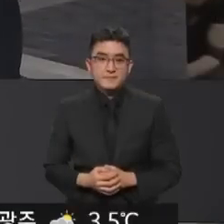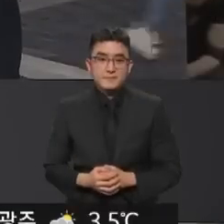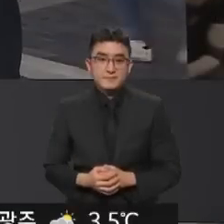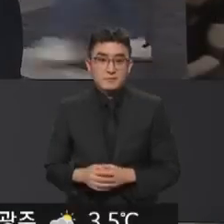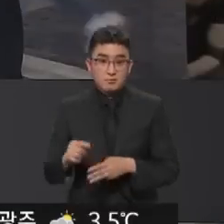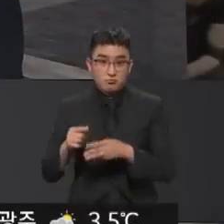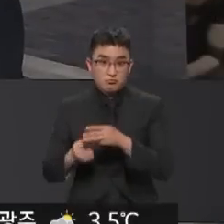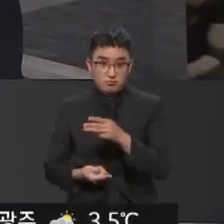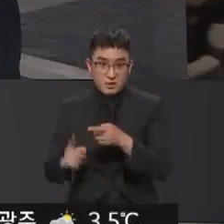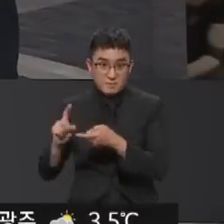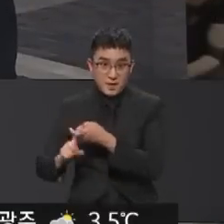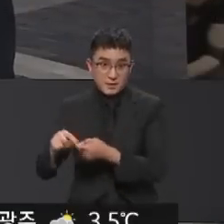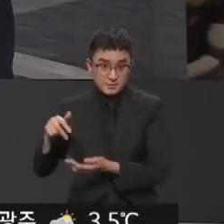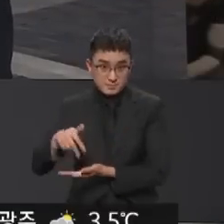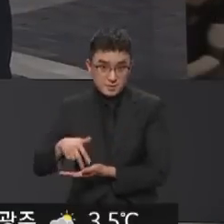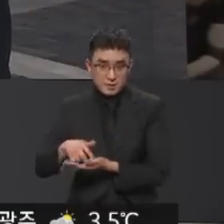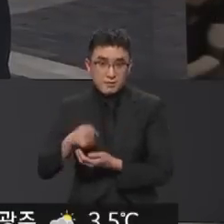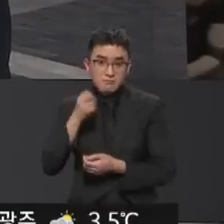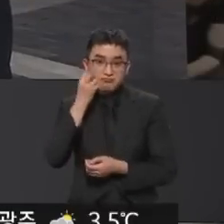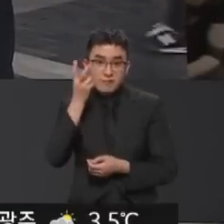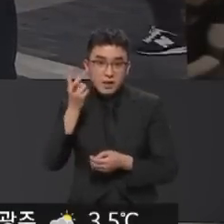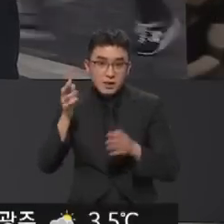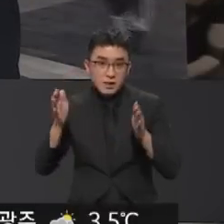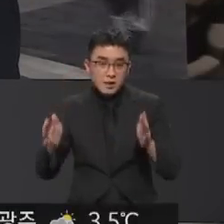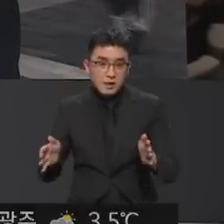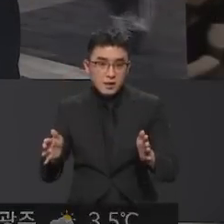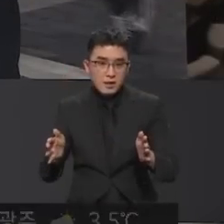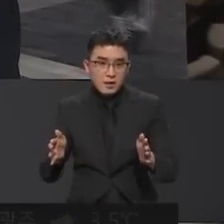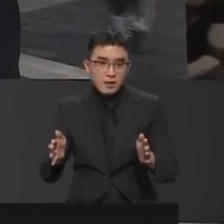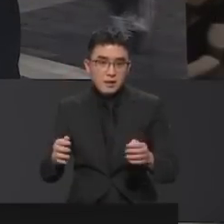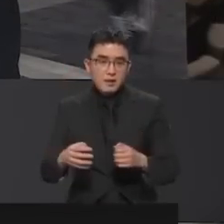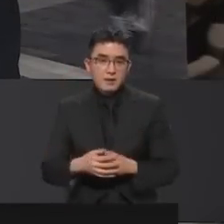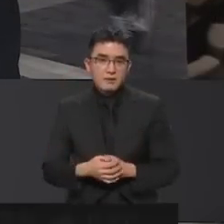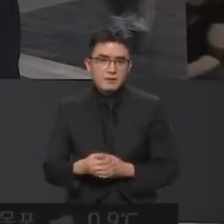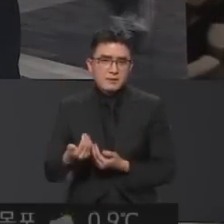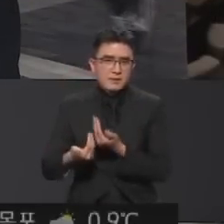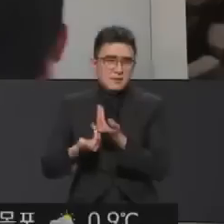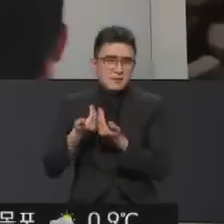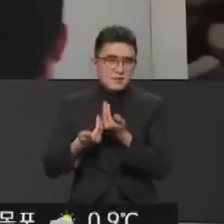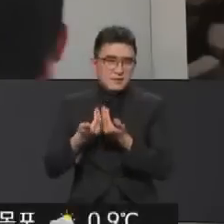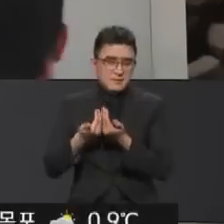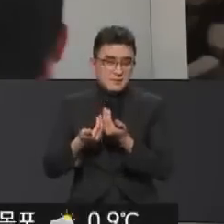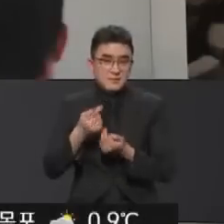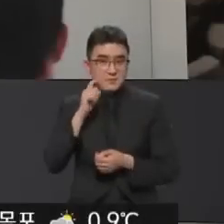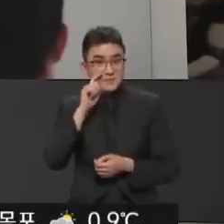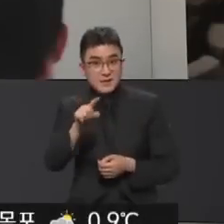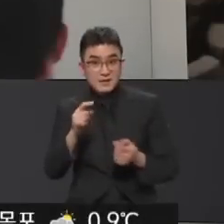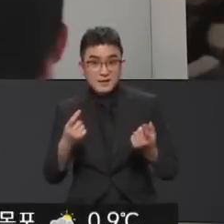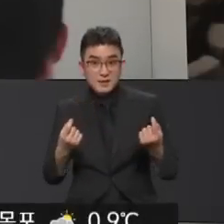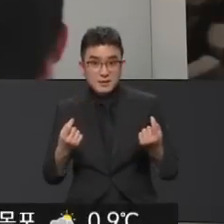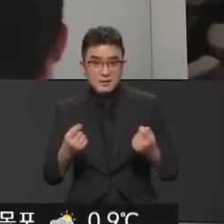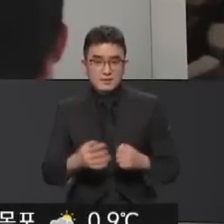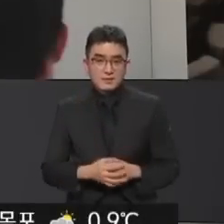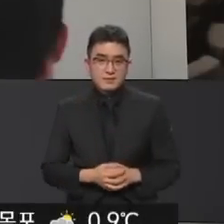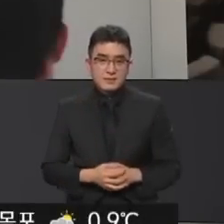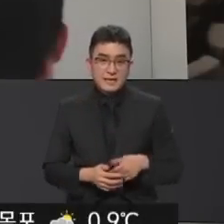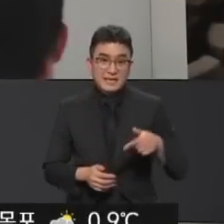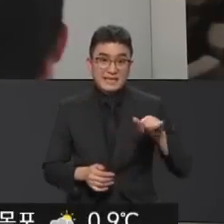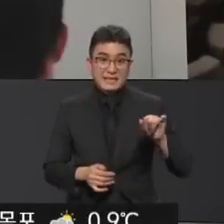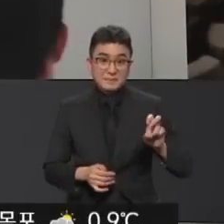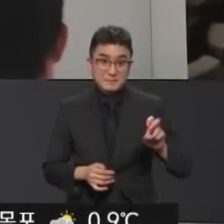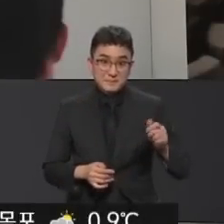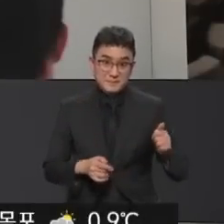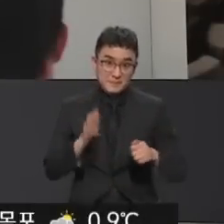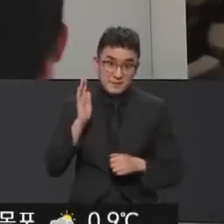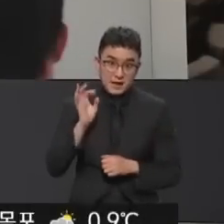친윤계에서는 두 달 남짓 인수위 기간 동안의 불협 화음을 소환한 셈인데요. 김기현 의원은 안 의원이 가출했다 이렇게 표현을